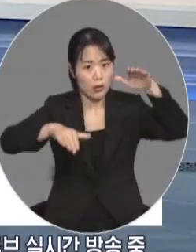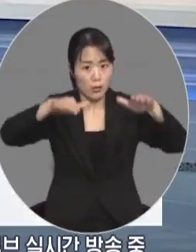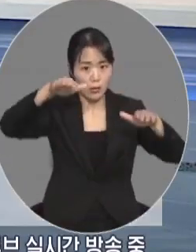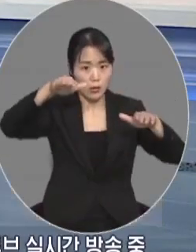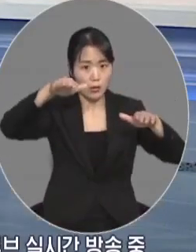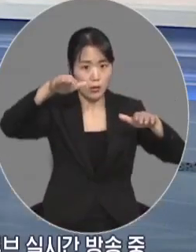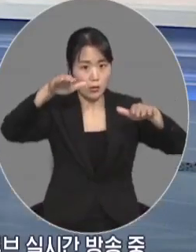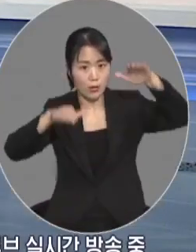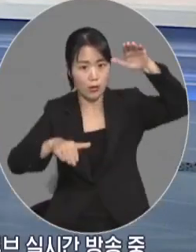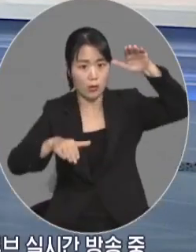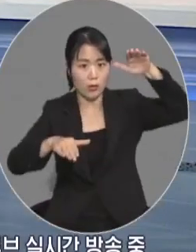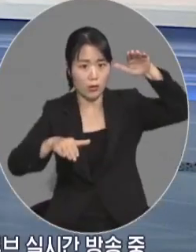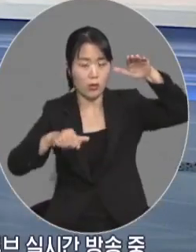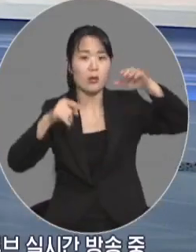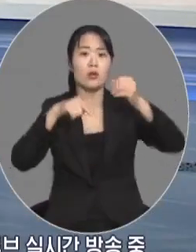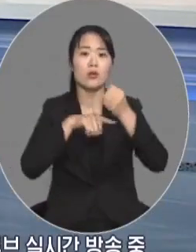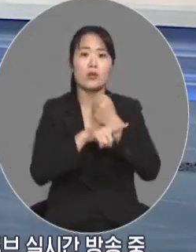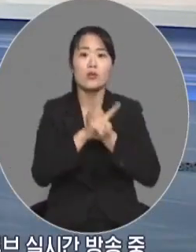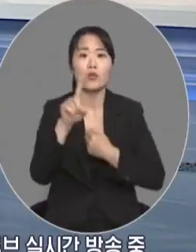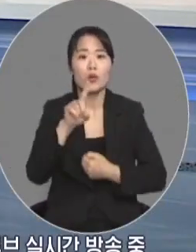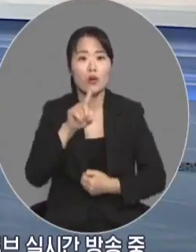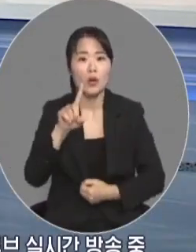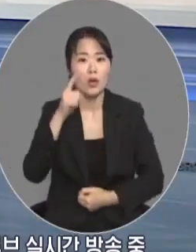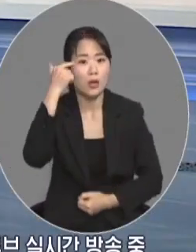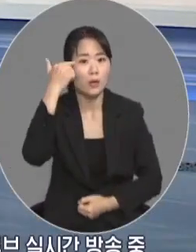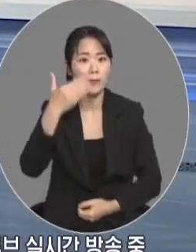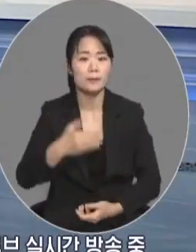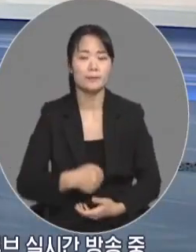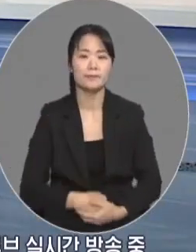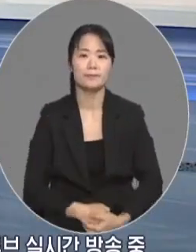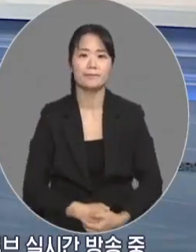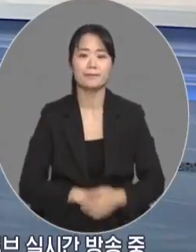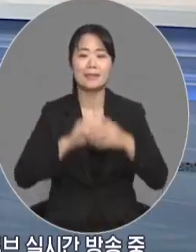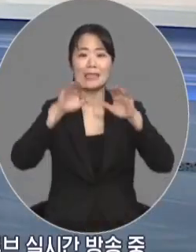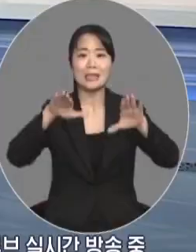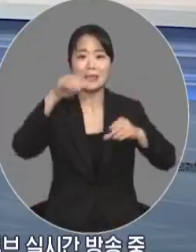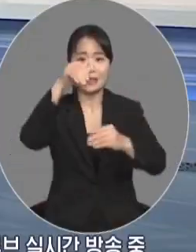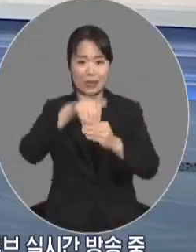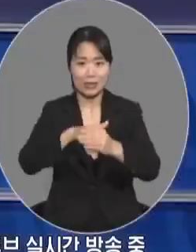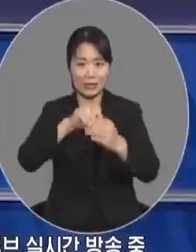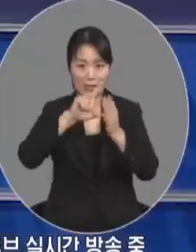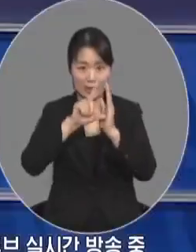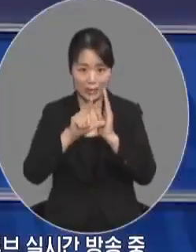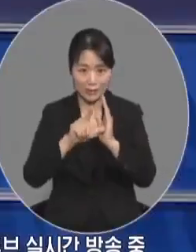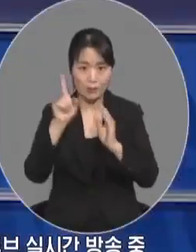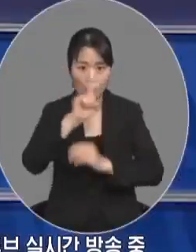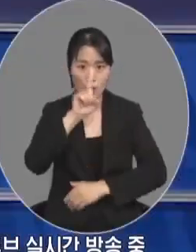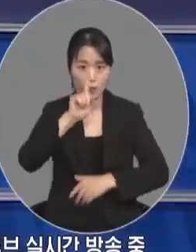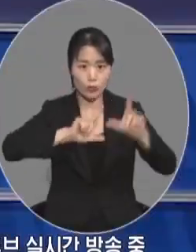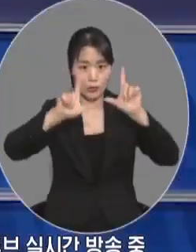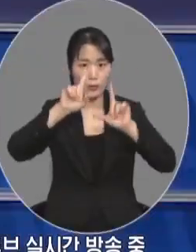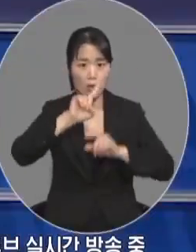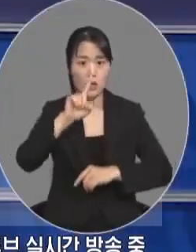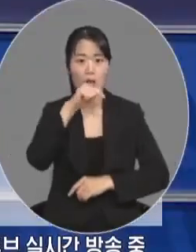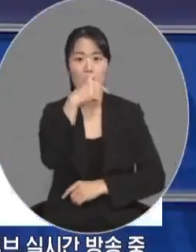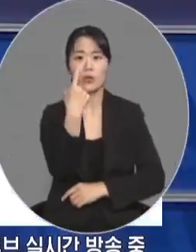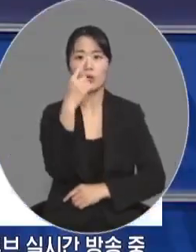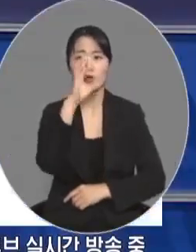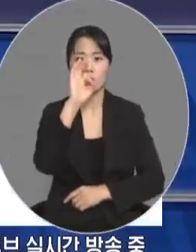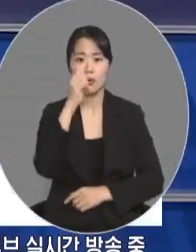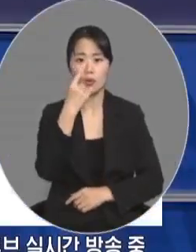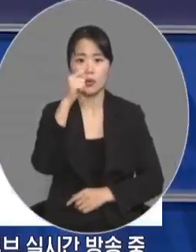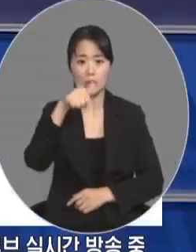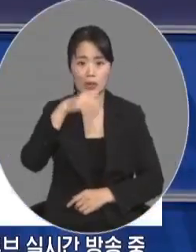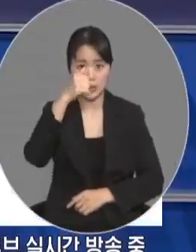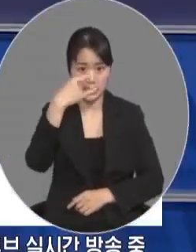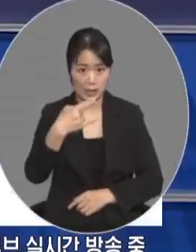큰데 이렇게 큰 득표율 차이 어떻게 해석할 수 있을까요? 네, 이번 선거는 노후키 대 반노후키라고 불릴 만큼 고